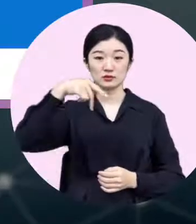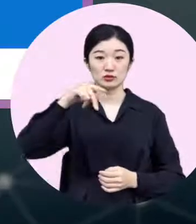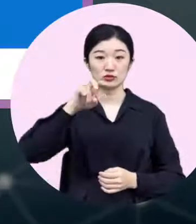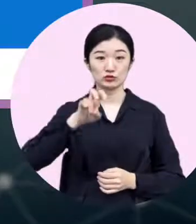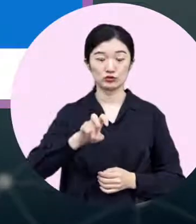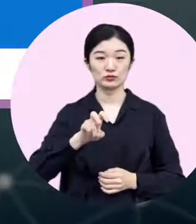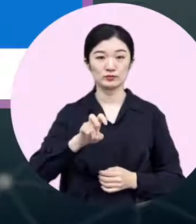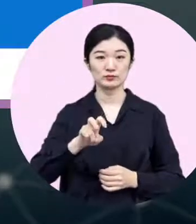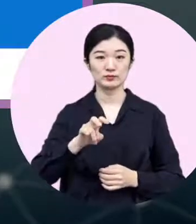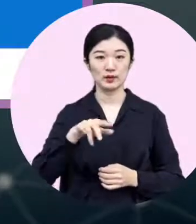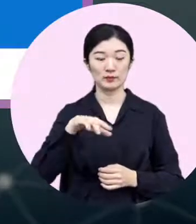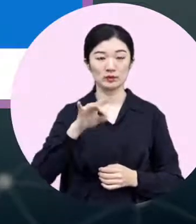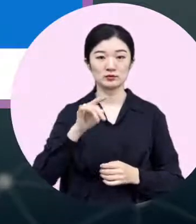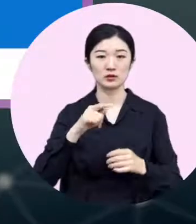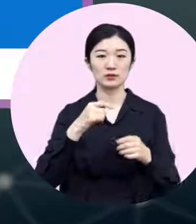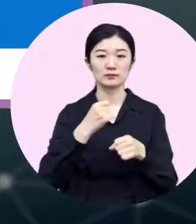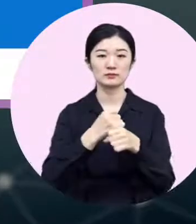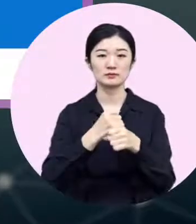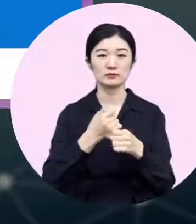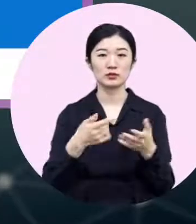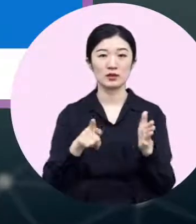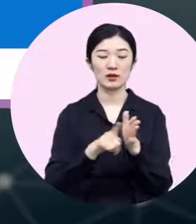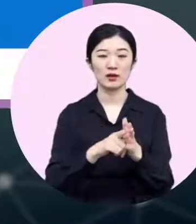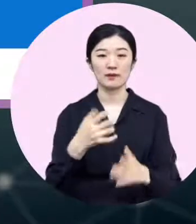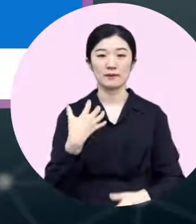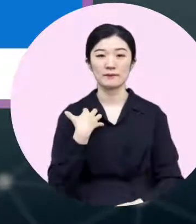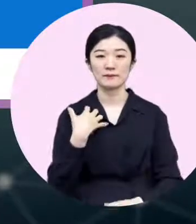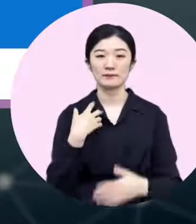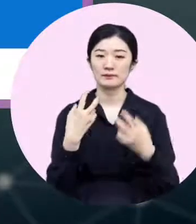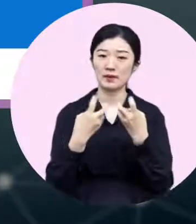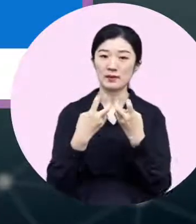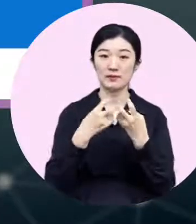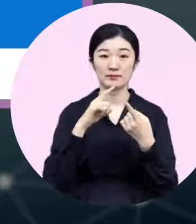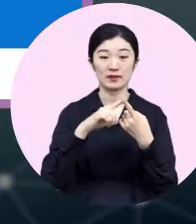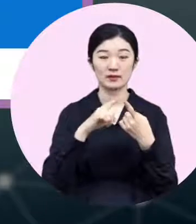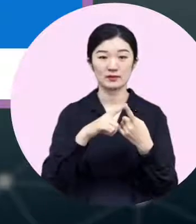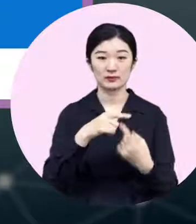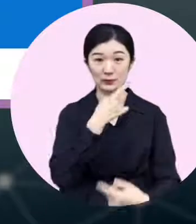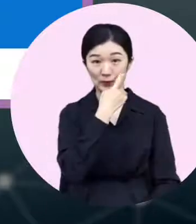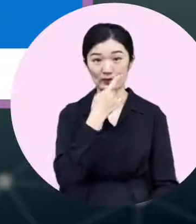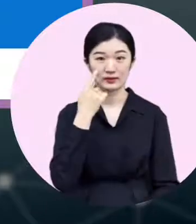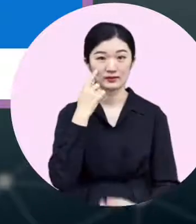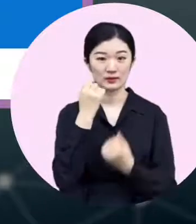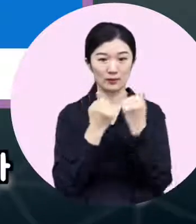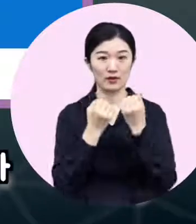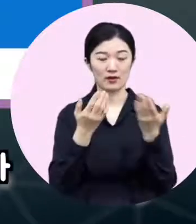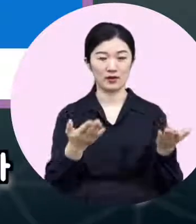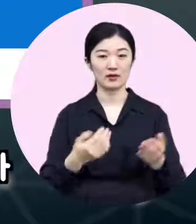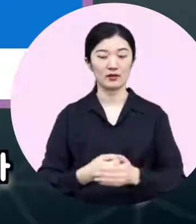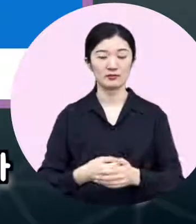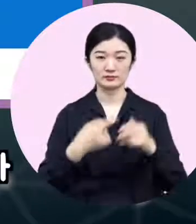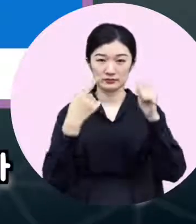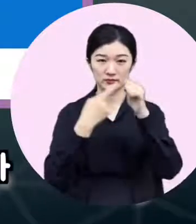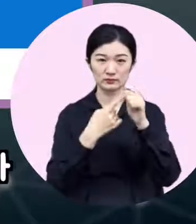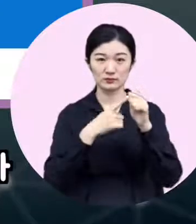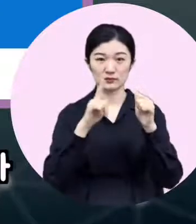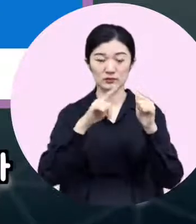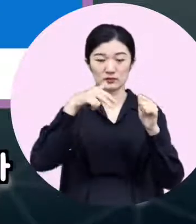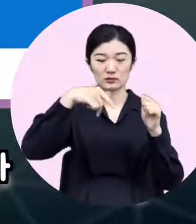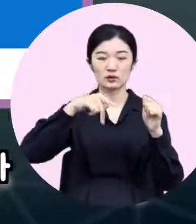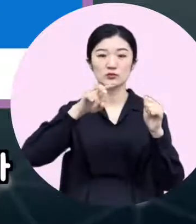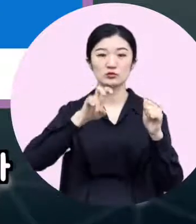미팅 주관하는 프로세스인데요. 진행자로서 어떻게 해야 되는지를 한번 간단히 먼저 설명을 드릴게요. 첫 번째는